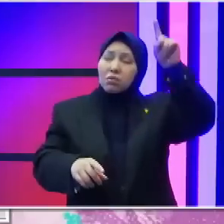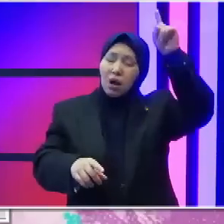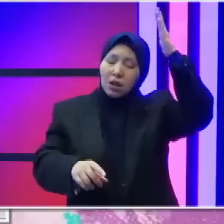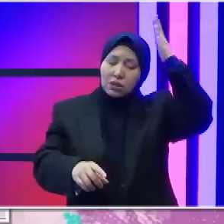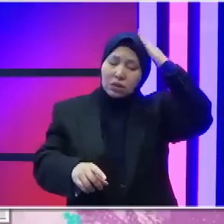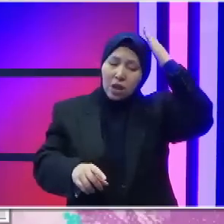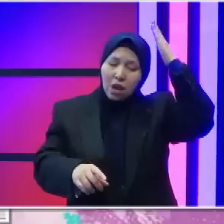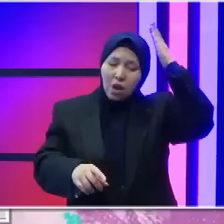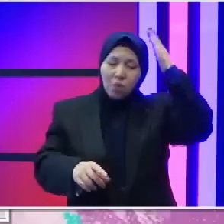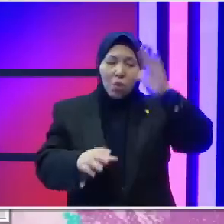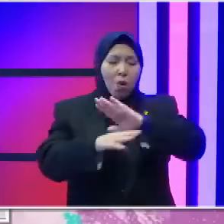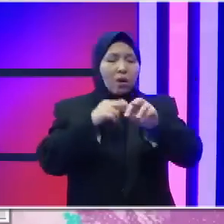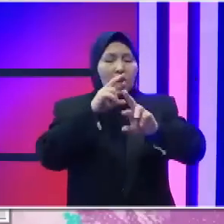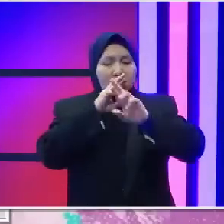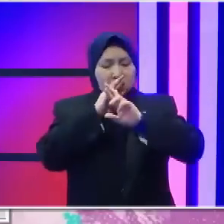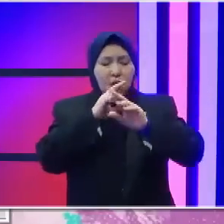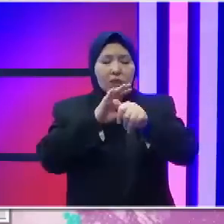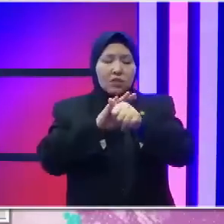وأخفى